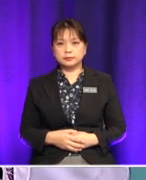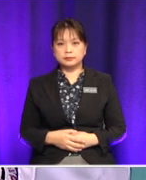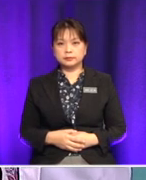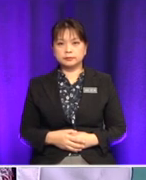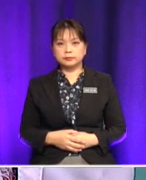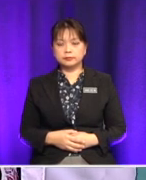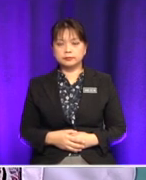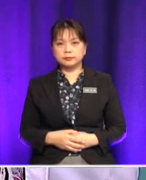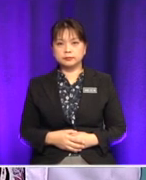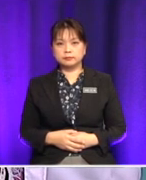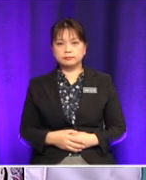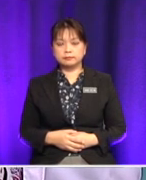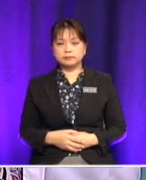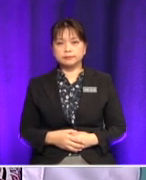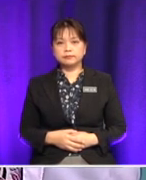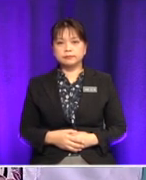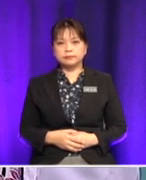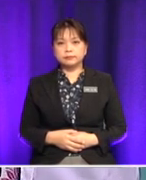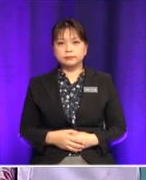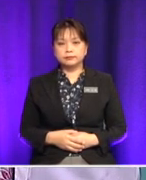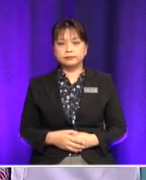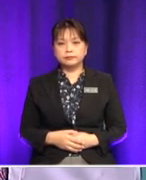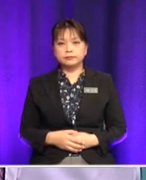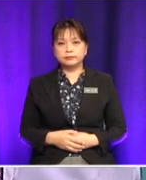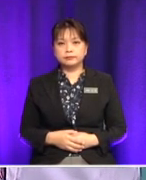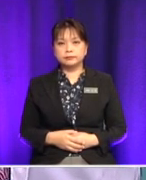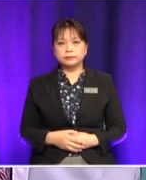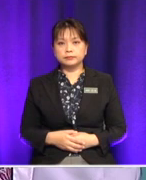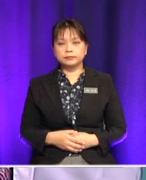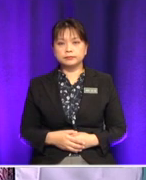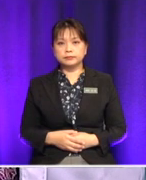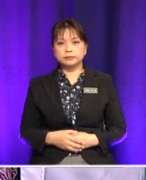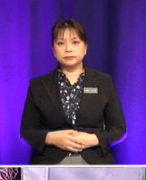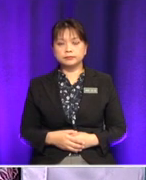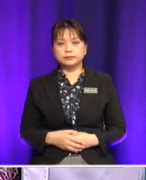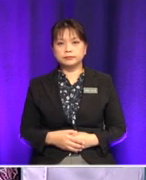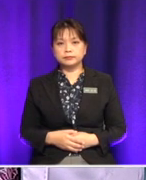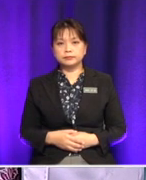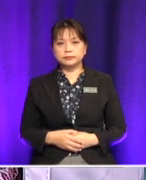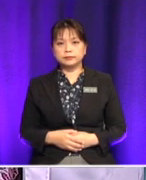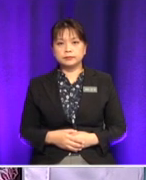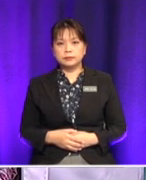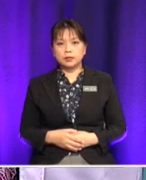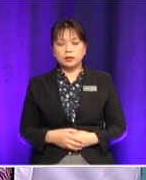dan simbol-simbol dia nah ini dipanggil imbuhan Oke